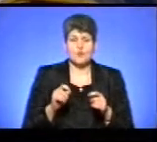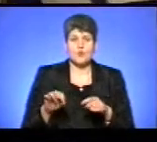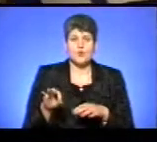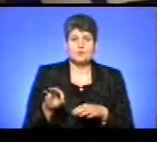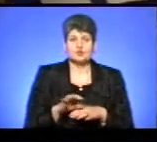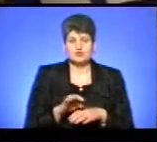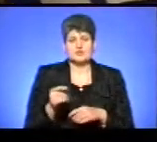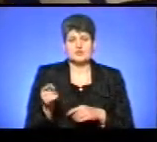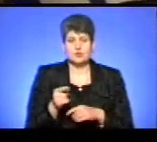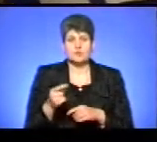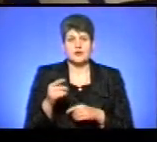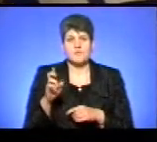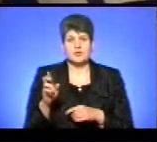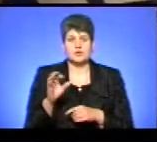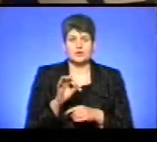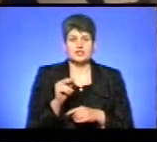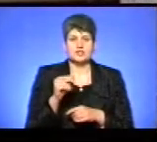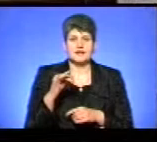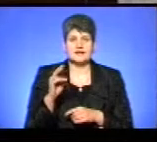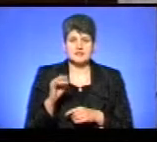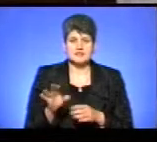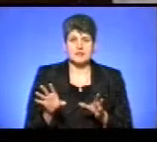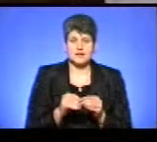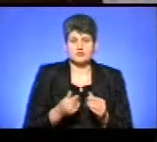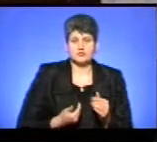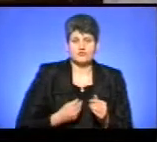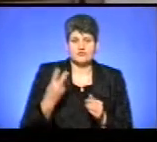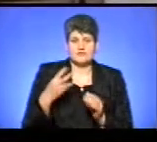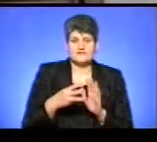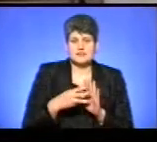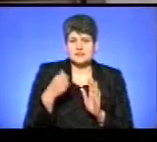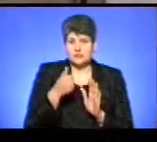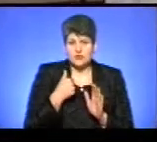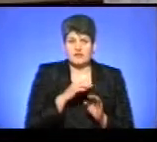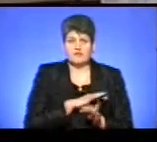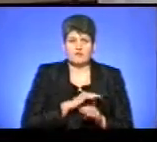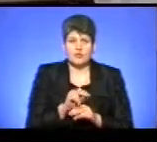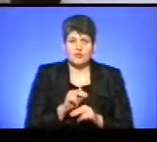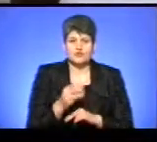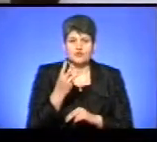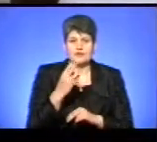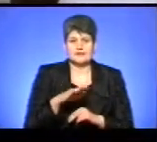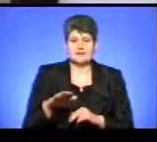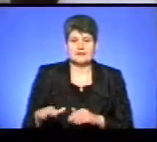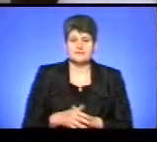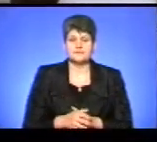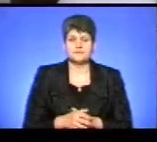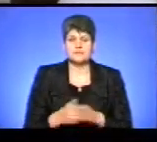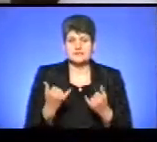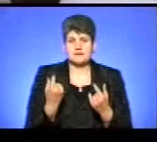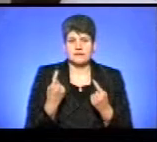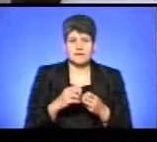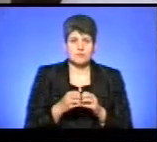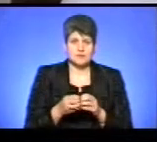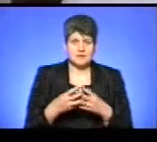Тернополя Богдан і Ольга Чайківські. Разом живуть 28 років, виховують 3 дітей. Зараз велика дуже проблема